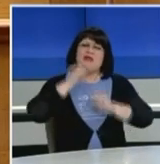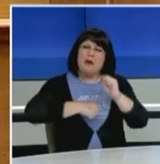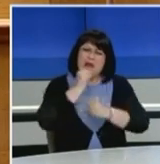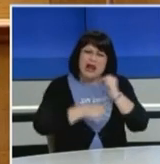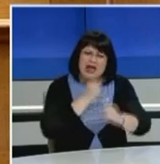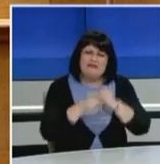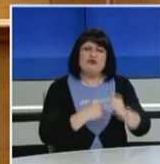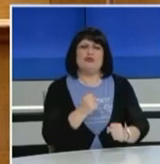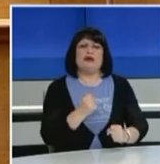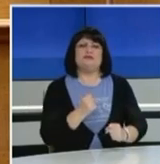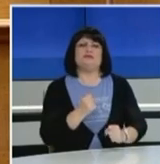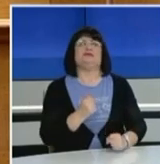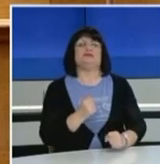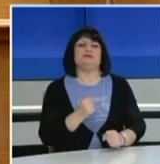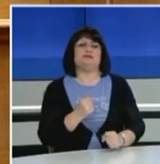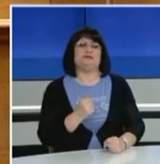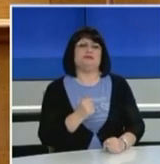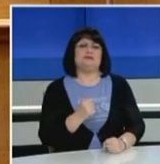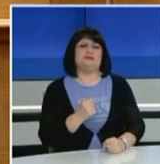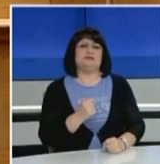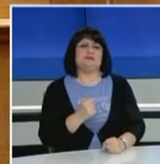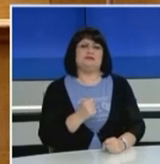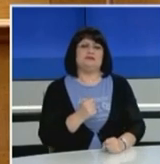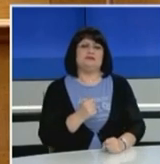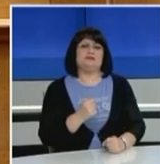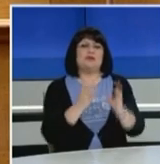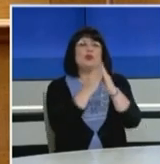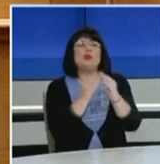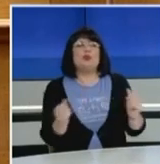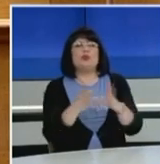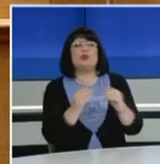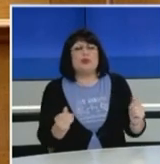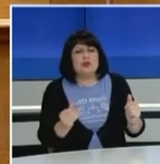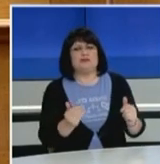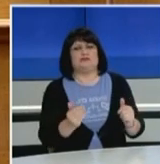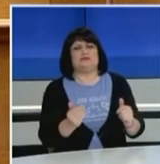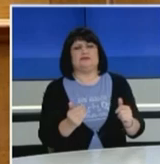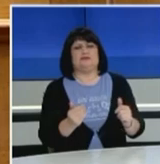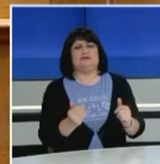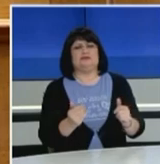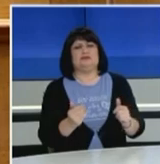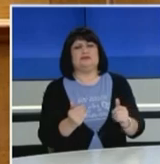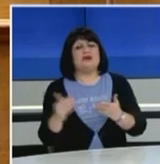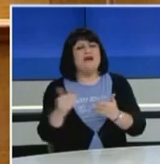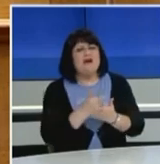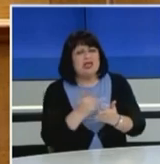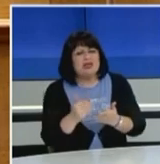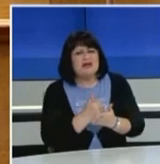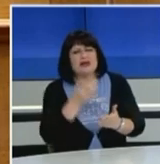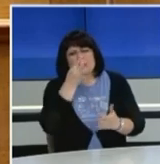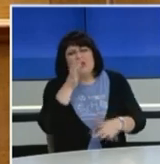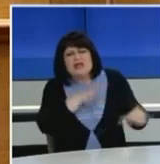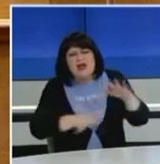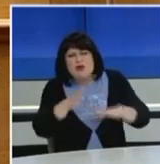αγώνα ενάντια για να εξαλειφθούν όλες αυτές οι αιτίες που γεννούν τα σκάνδαλα, τη